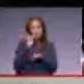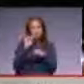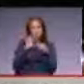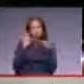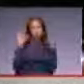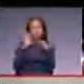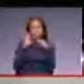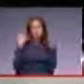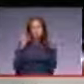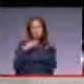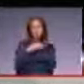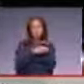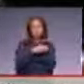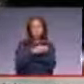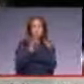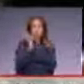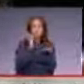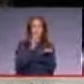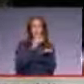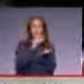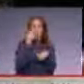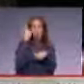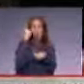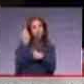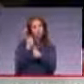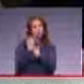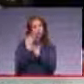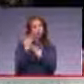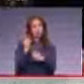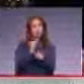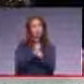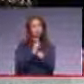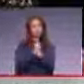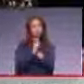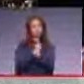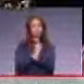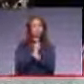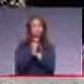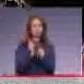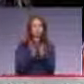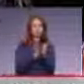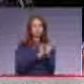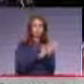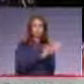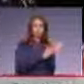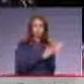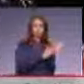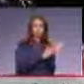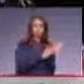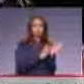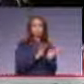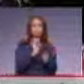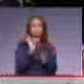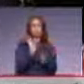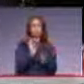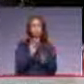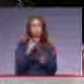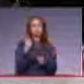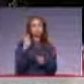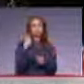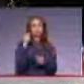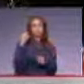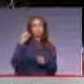انا بستغرب. وحيد حامد كان عنده ازاي البعد الشديد